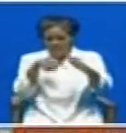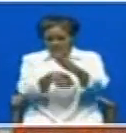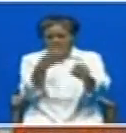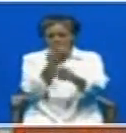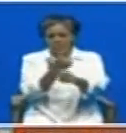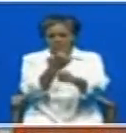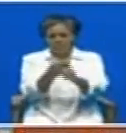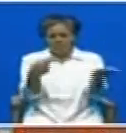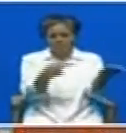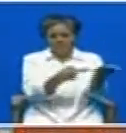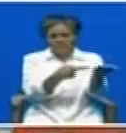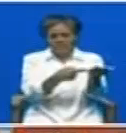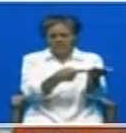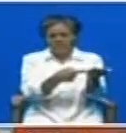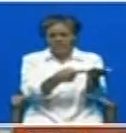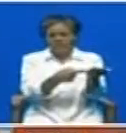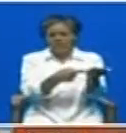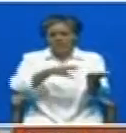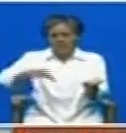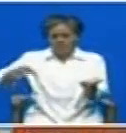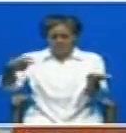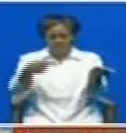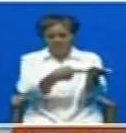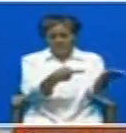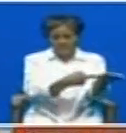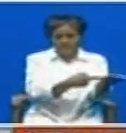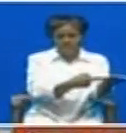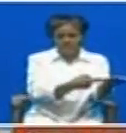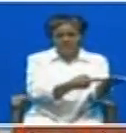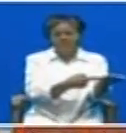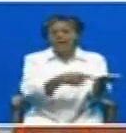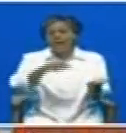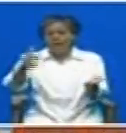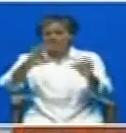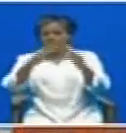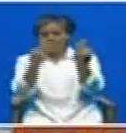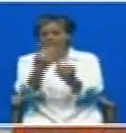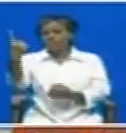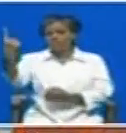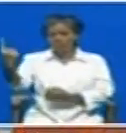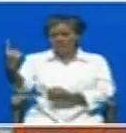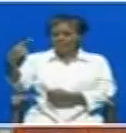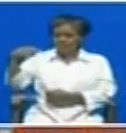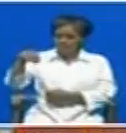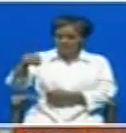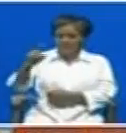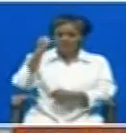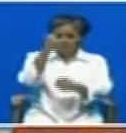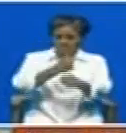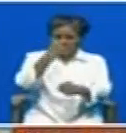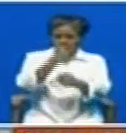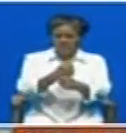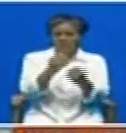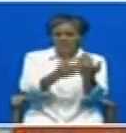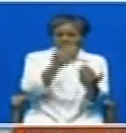milima ya taita katika wilaya ya undaniy katika kaunti ya taita taveta kunao jamaa Wa familia Moja waliokuwa vijakazi wa mzee